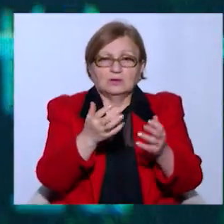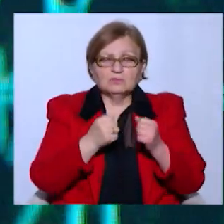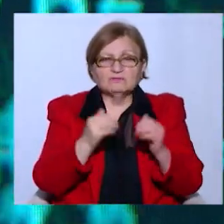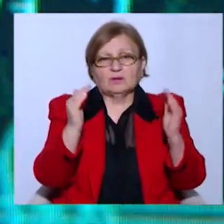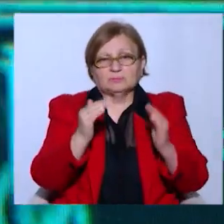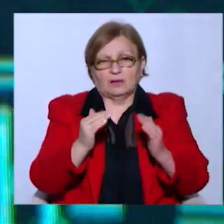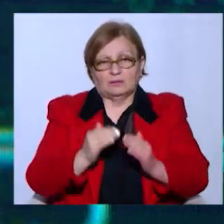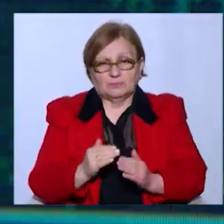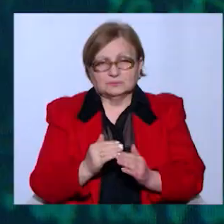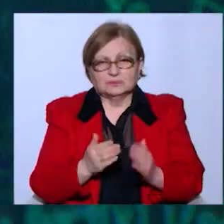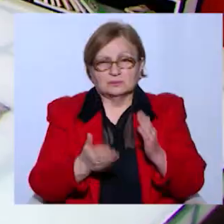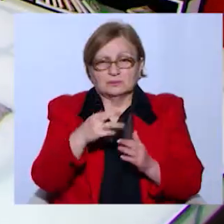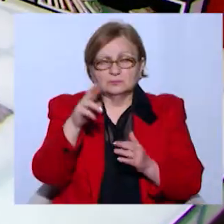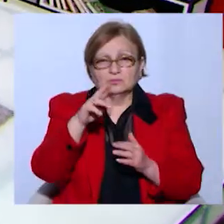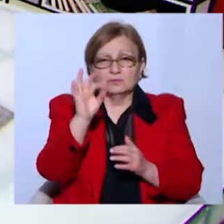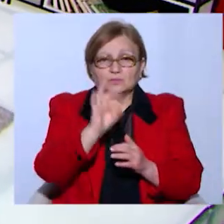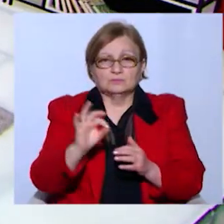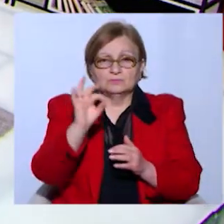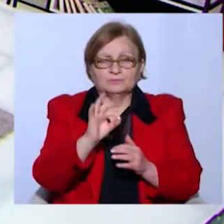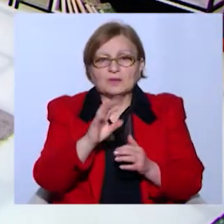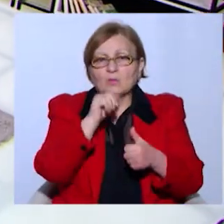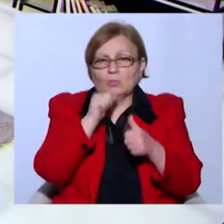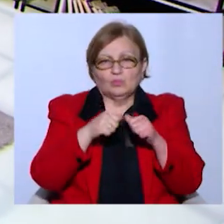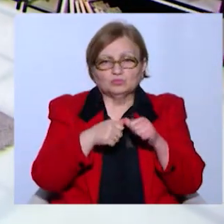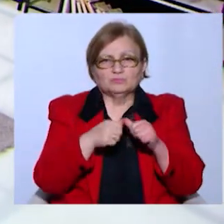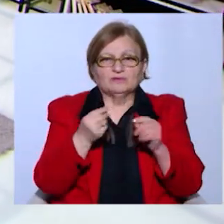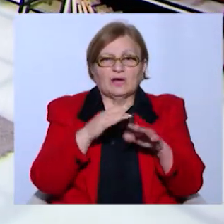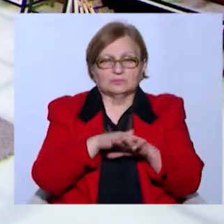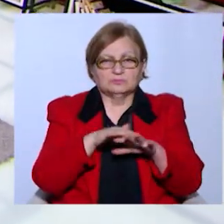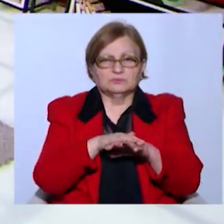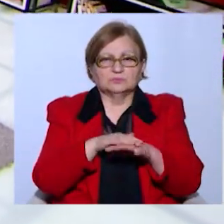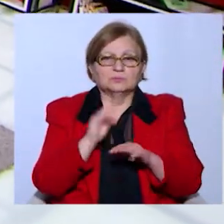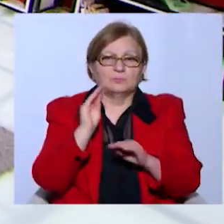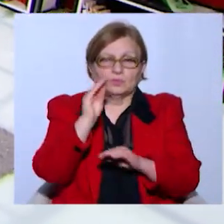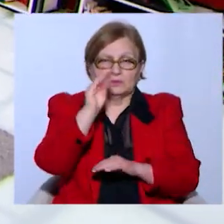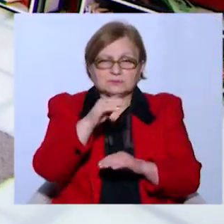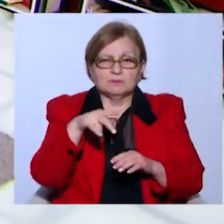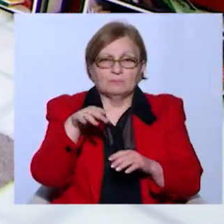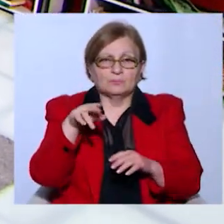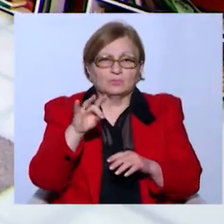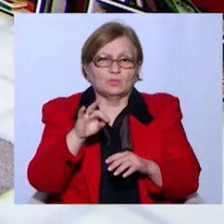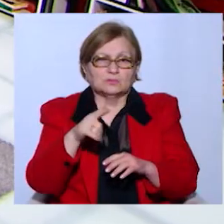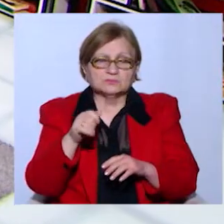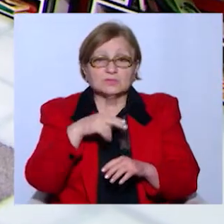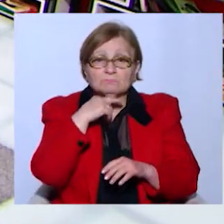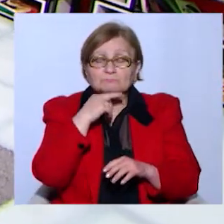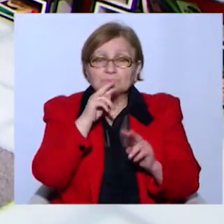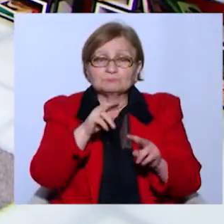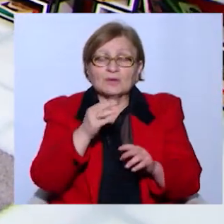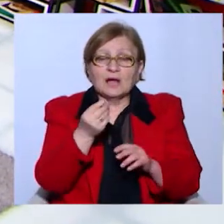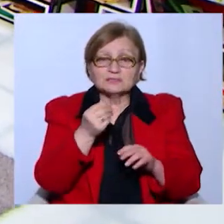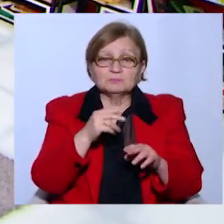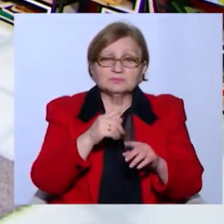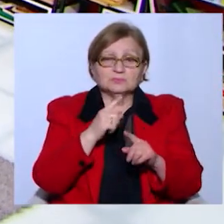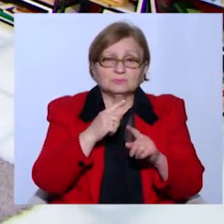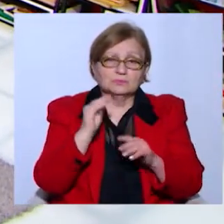კლებადი, ხოლო თუ d ნულის ტოლია მიიღება მუდმივი არითმეტიკული პროგრესია. მოდით მივაქციოთ ასეთ რამეს ყურადღება, რომ არითმეტიკული